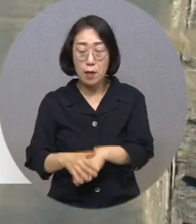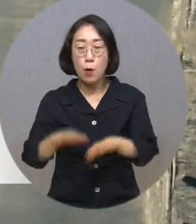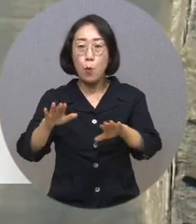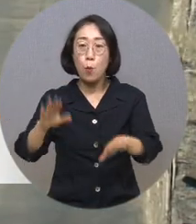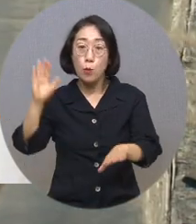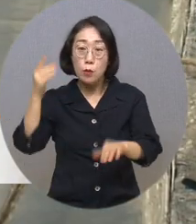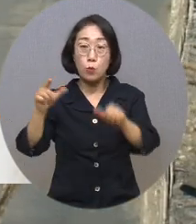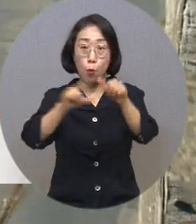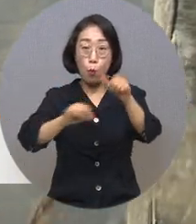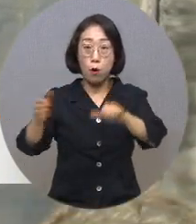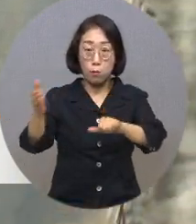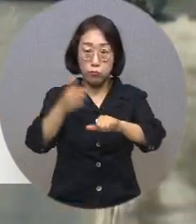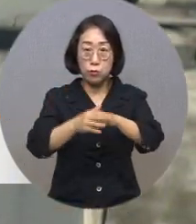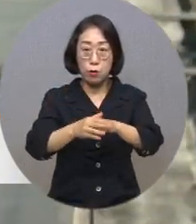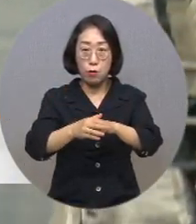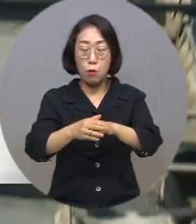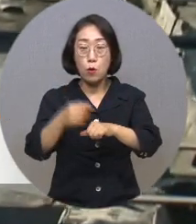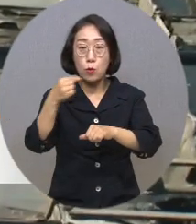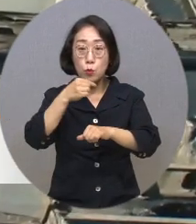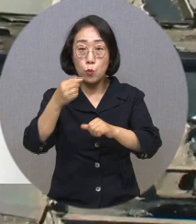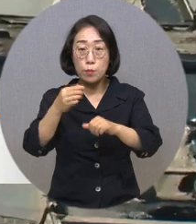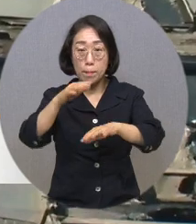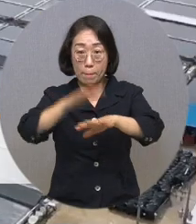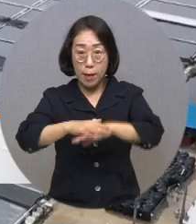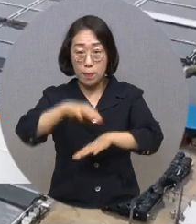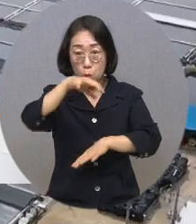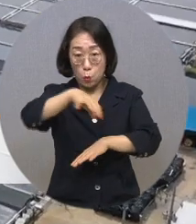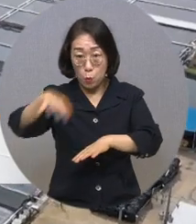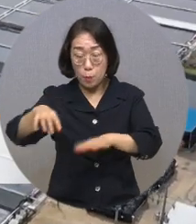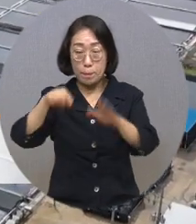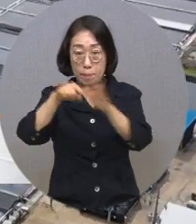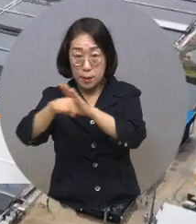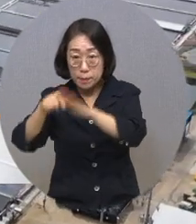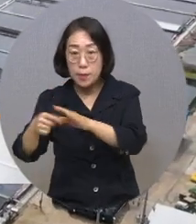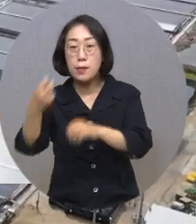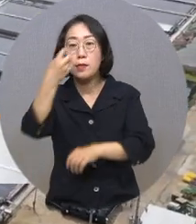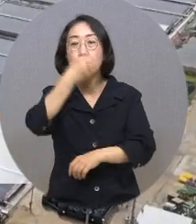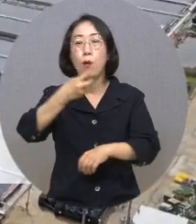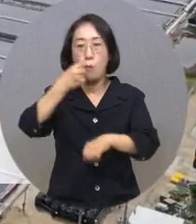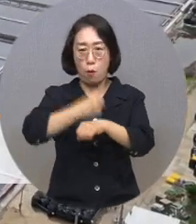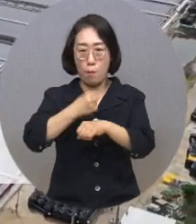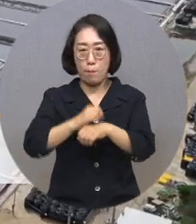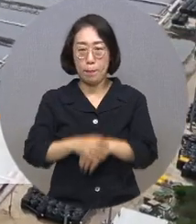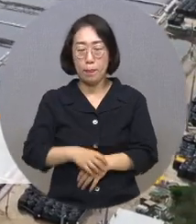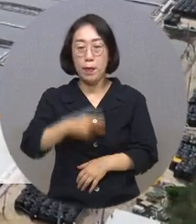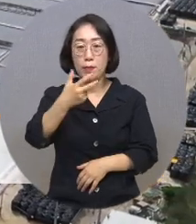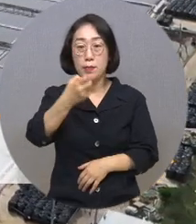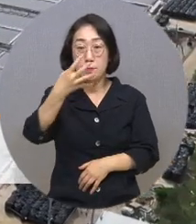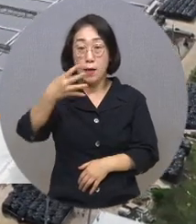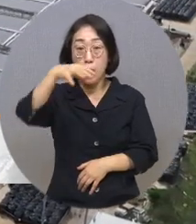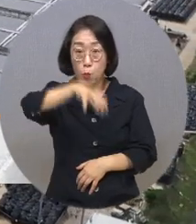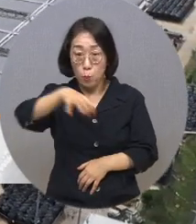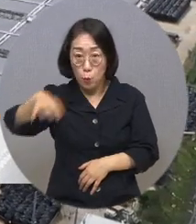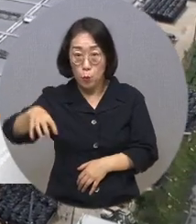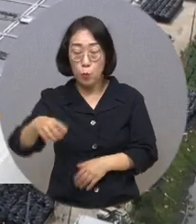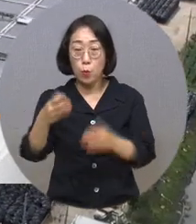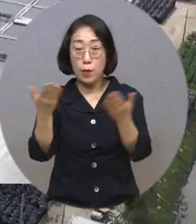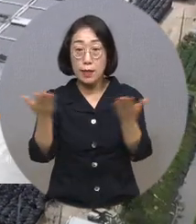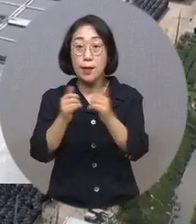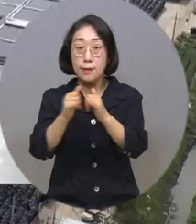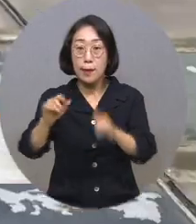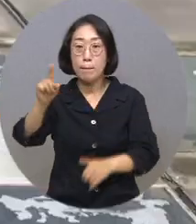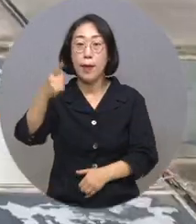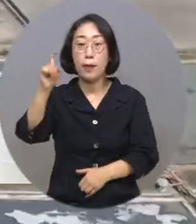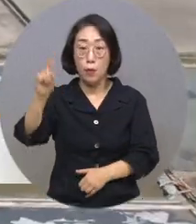5월부터 관내 염전을 대상으로 현장 정기 점검에 나서 고용 염전 74개소와 근로자 110명에